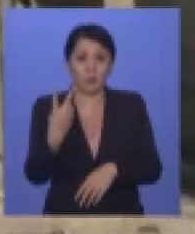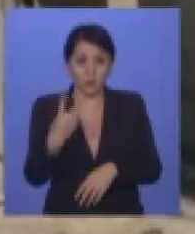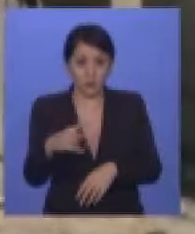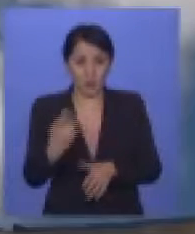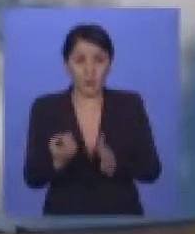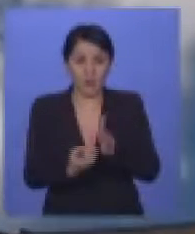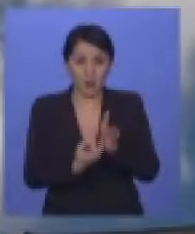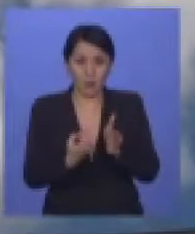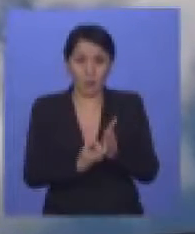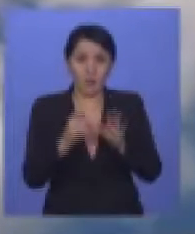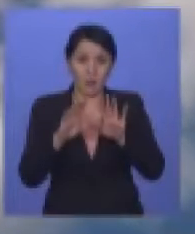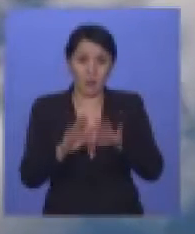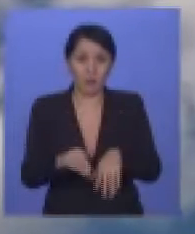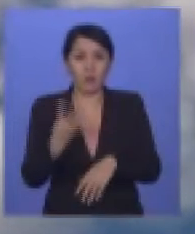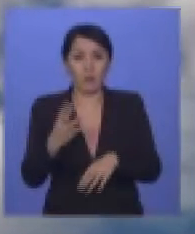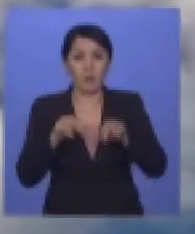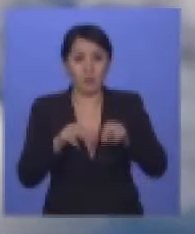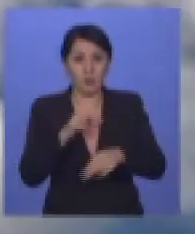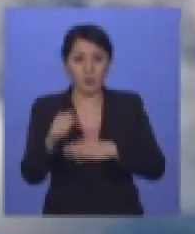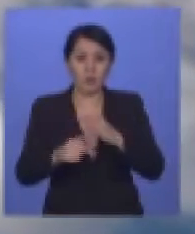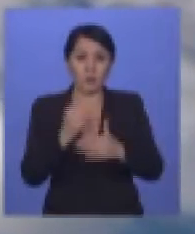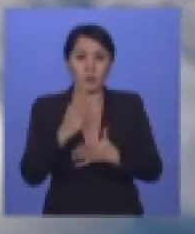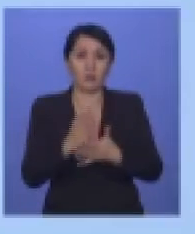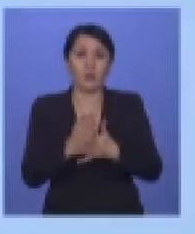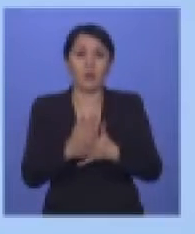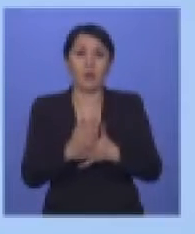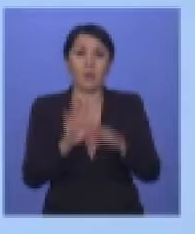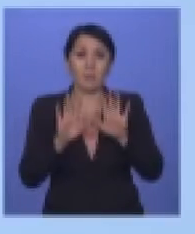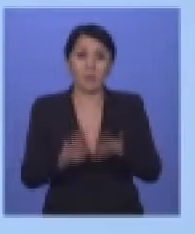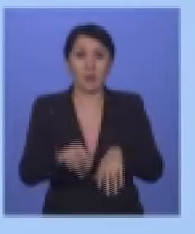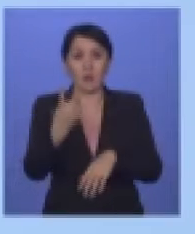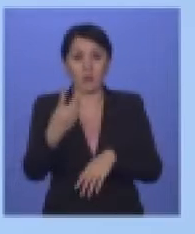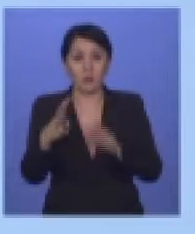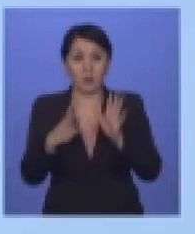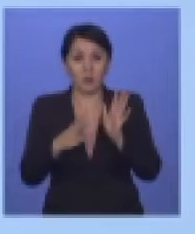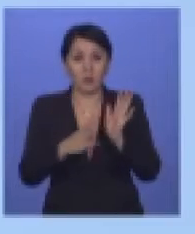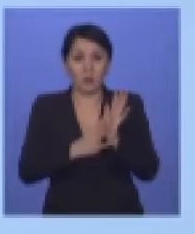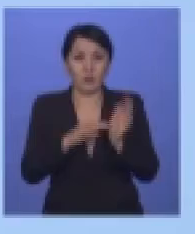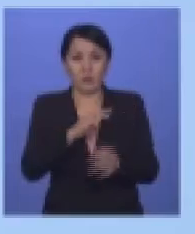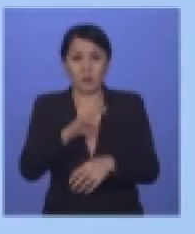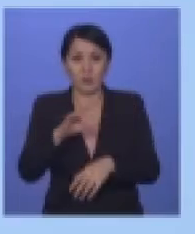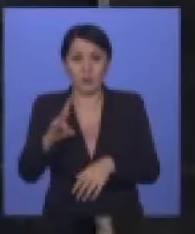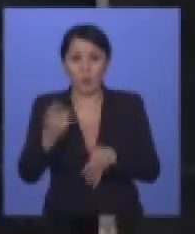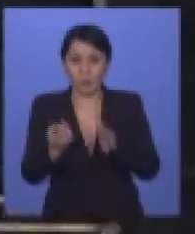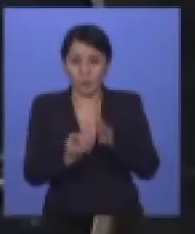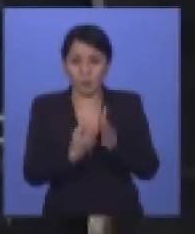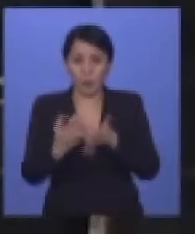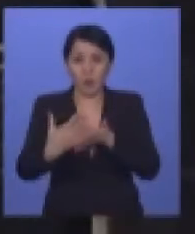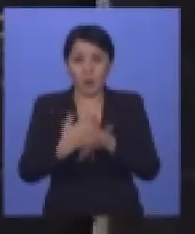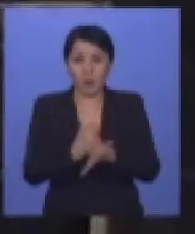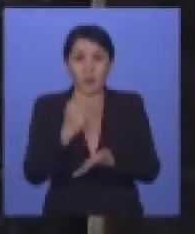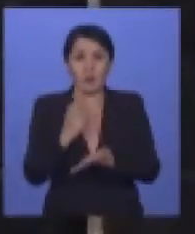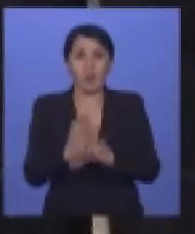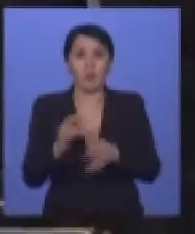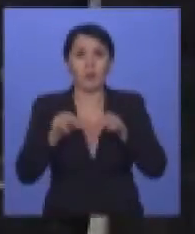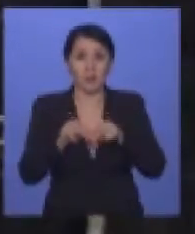32 көмір тұйығы бар, оның ішінде 4-і Петропавл қаласында орналасқан. Тұйықтарда 29 000 тонна көлемінде көмір қоры бар,